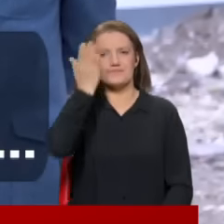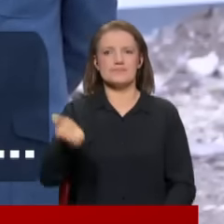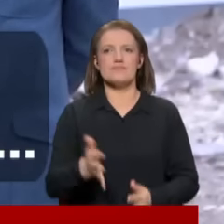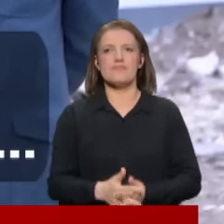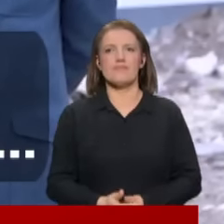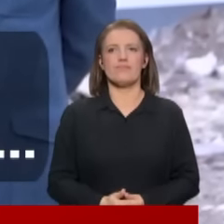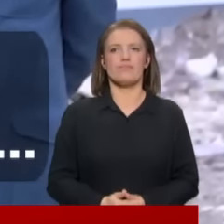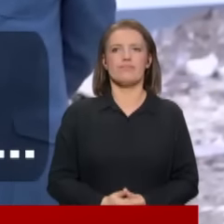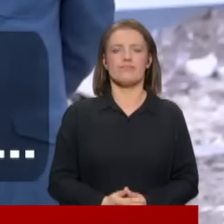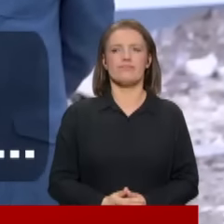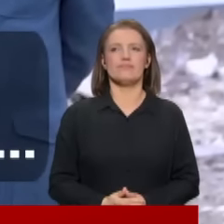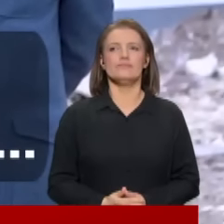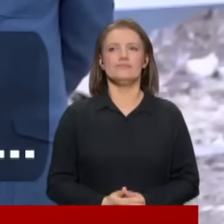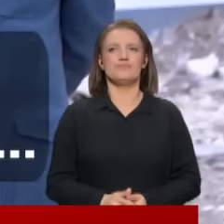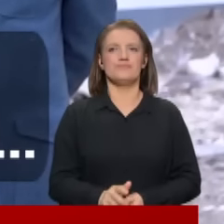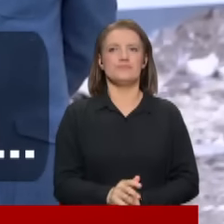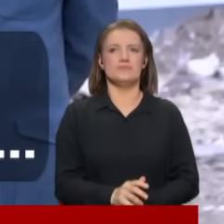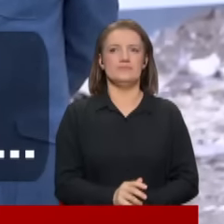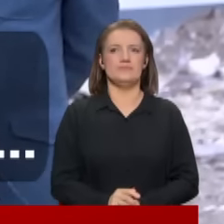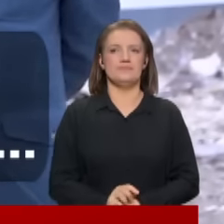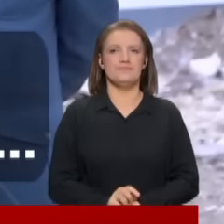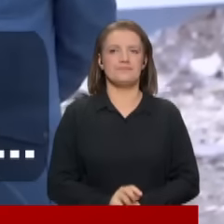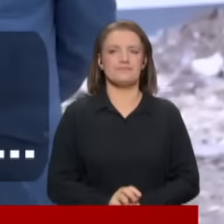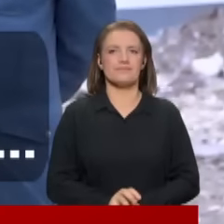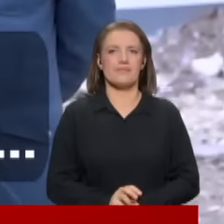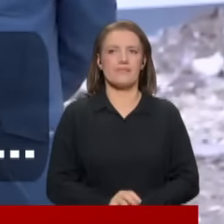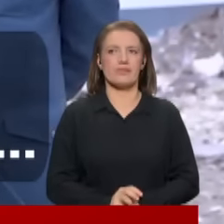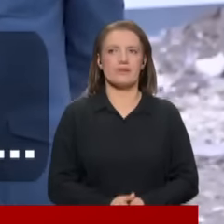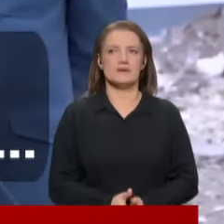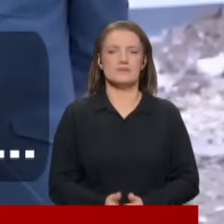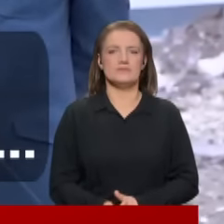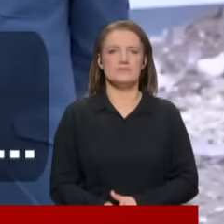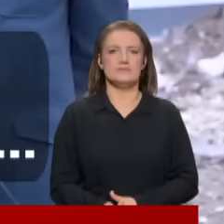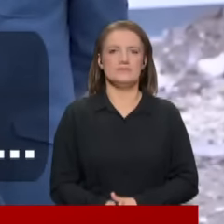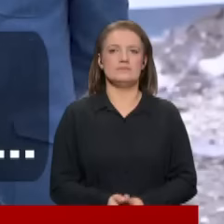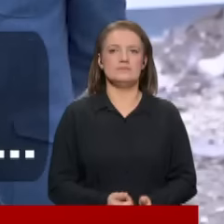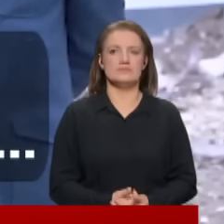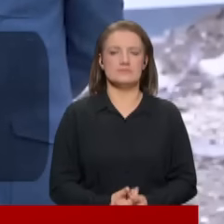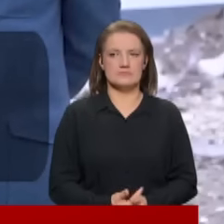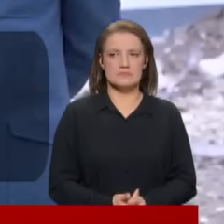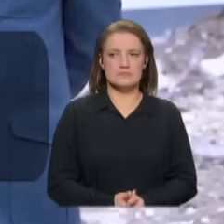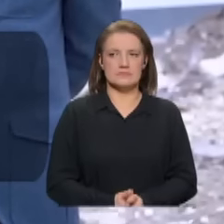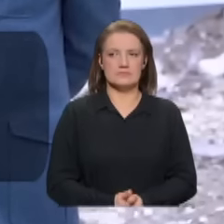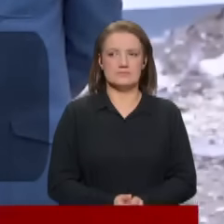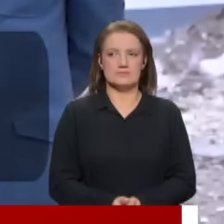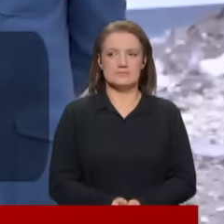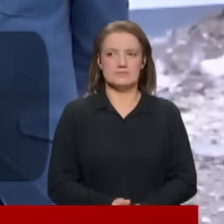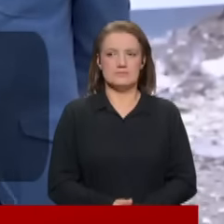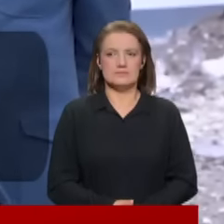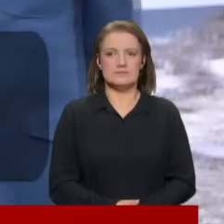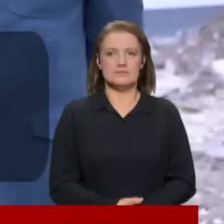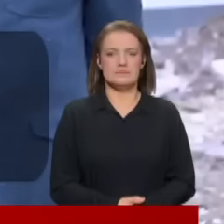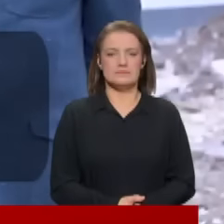mitingimizi yapacaktık. Valilik önündeki Cumhuriyet Meydanı'ndaki AK Parti'nin kendi seçim mitingini yapmış